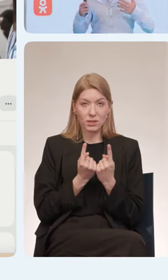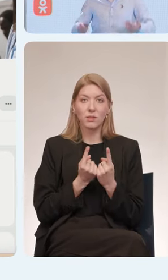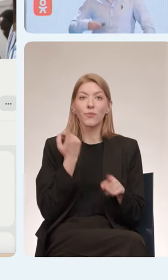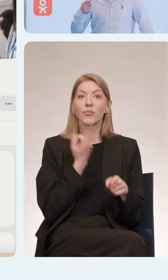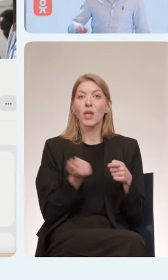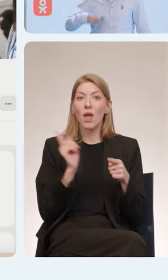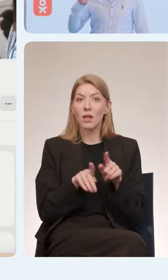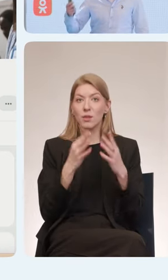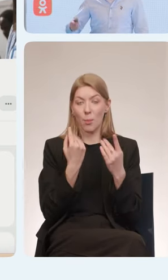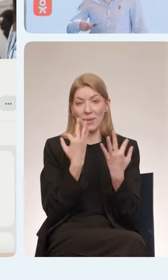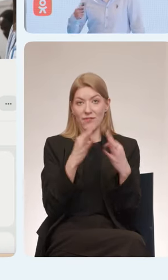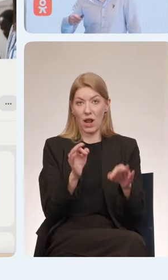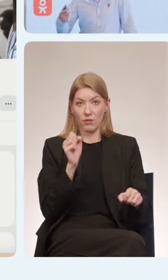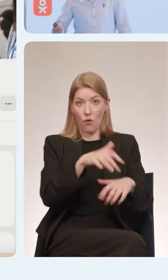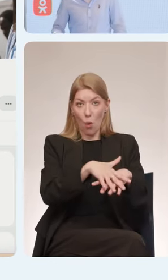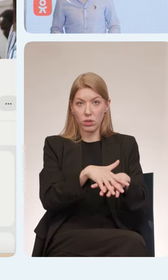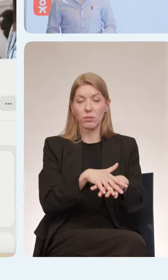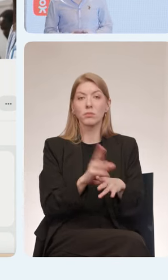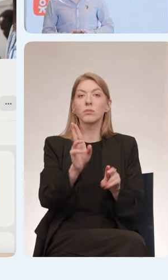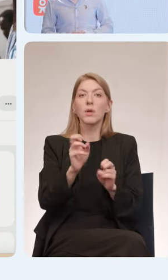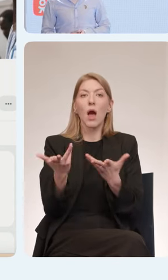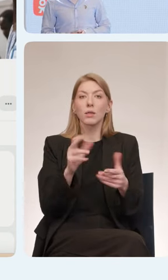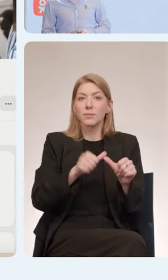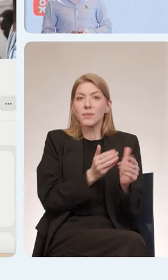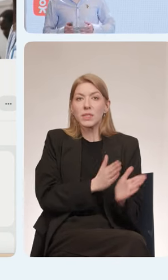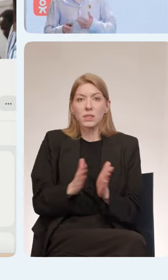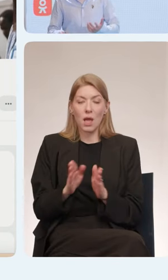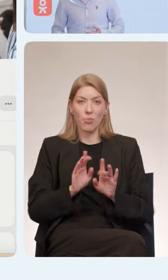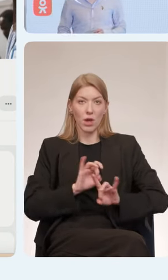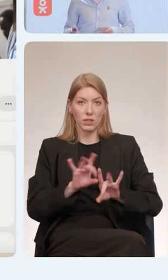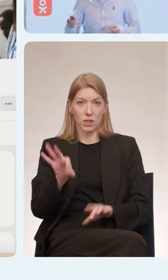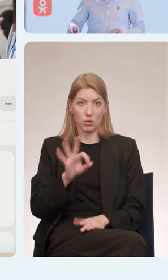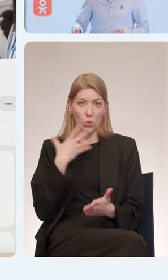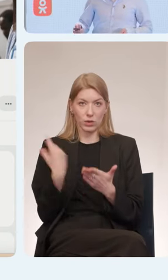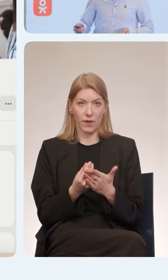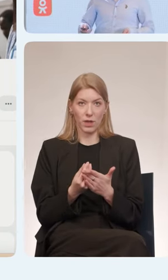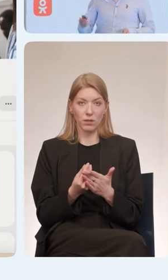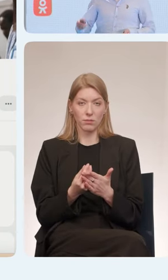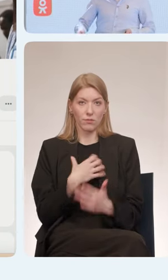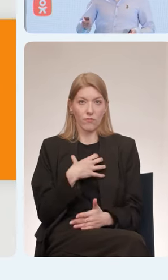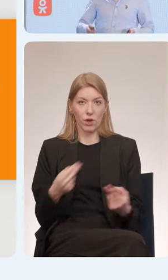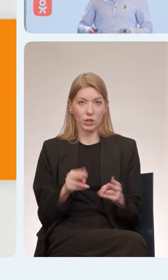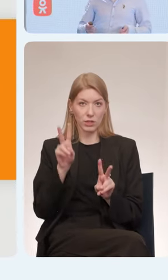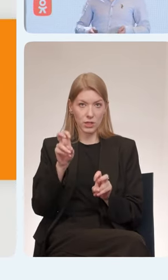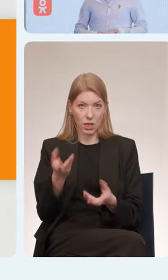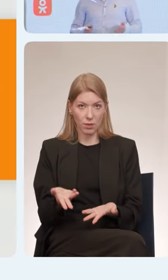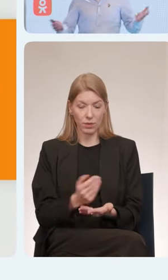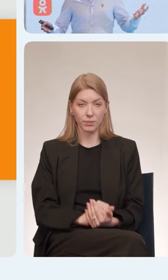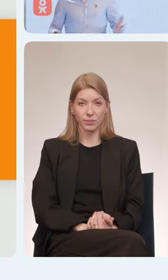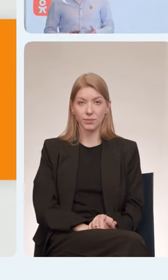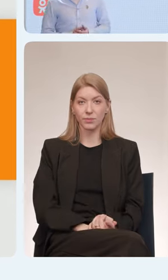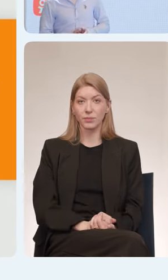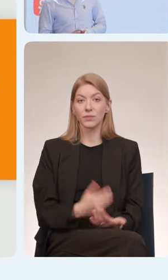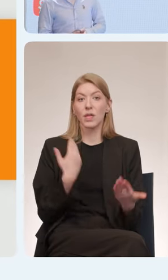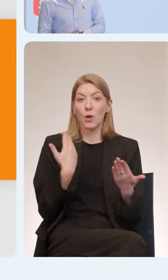это позволяет фондам ну, системно как-то рассказать про свою повестку. Вот. И, наверное, какой